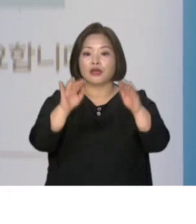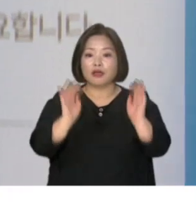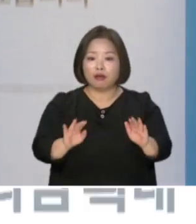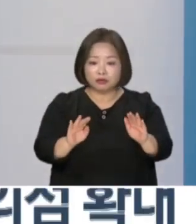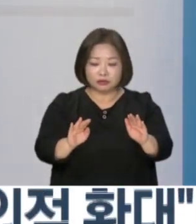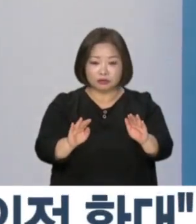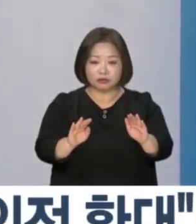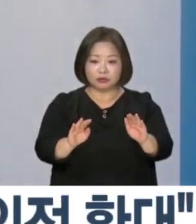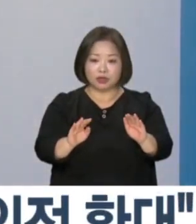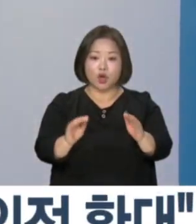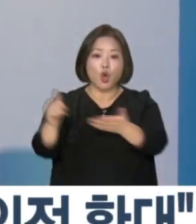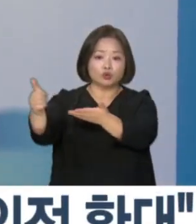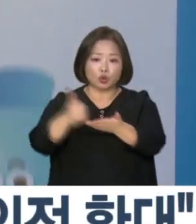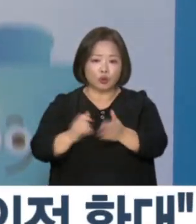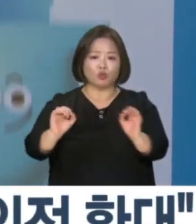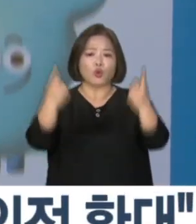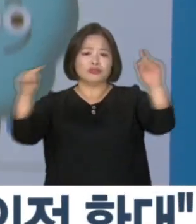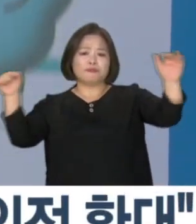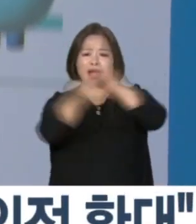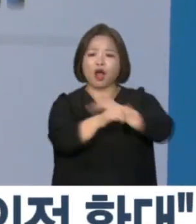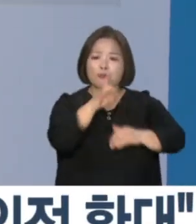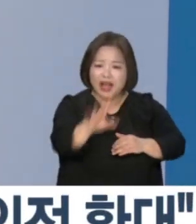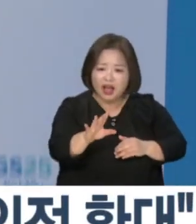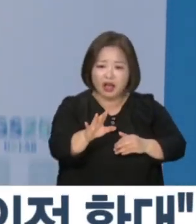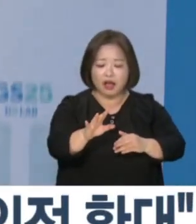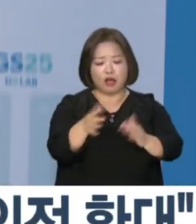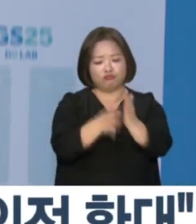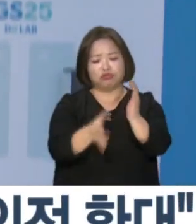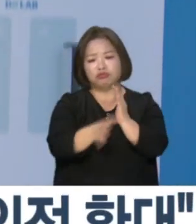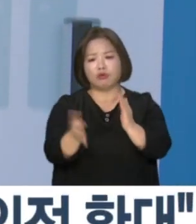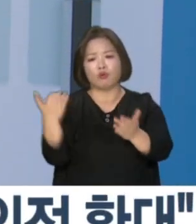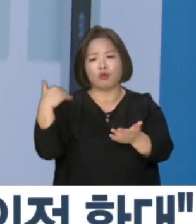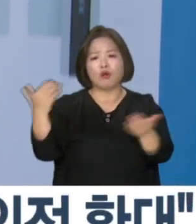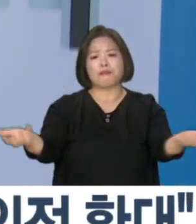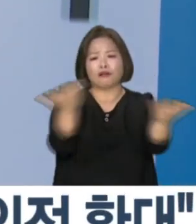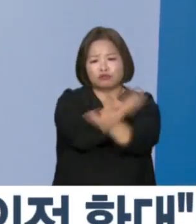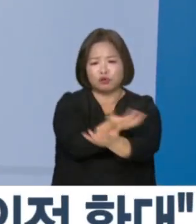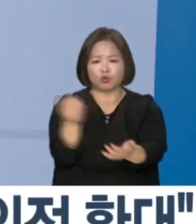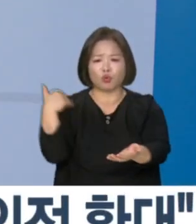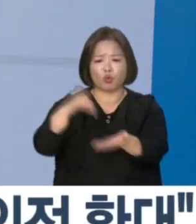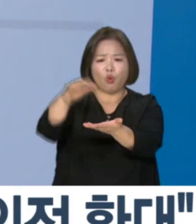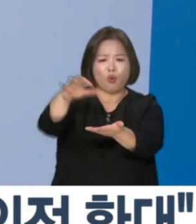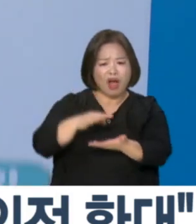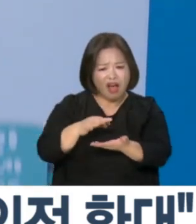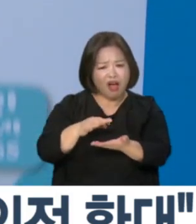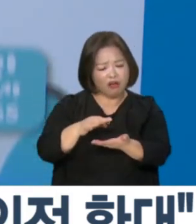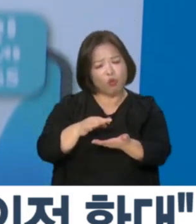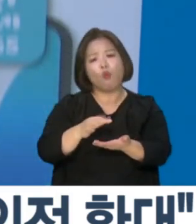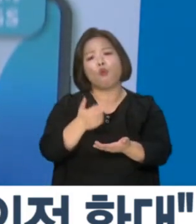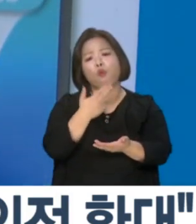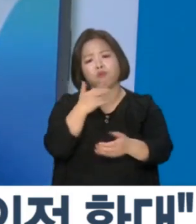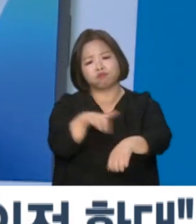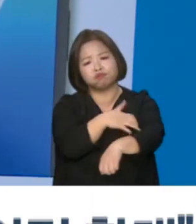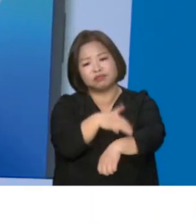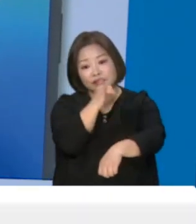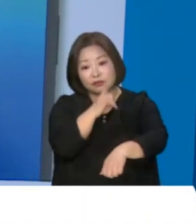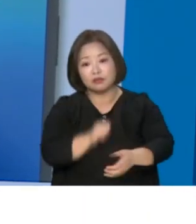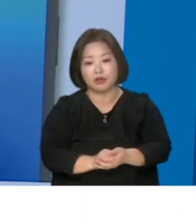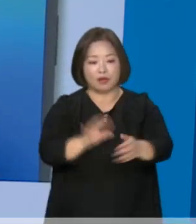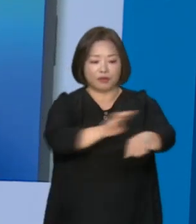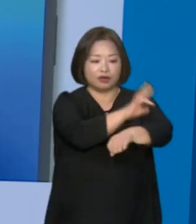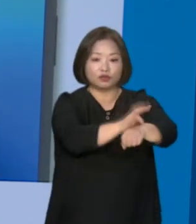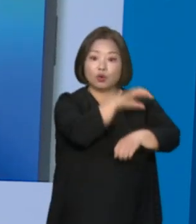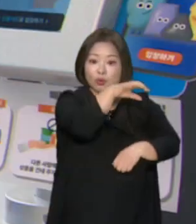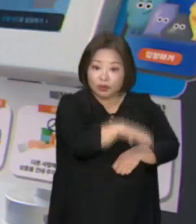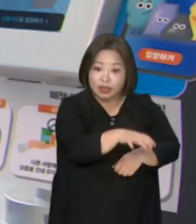명이 한꺼번에 들어가기 어렵고 교환이나 환불이 번거로운 점 등 개선해야 할 점들은 있습니다. 편의점 업체는